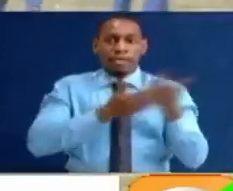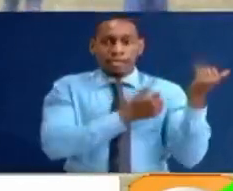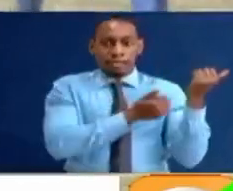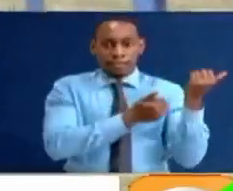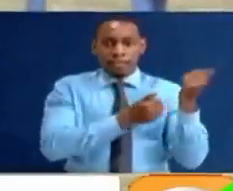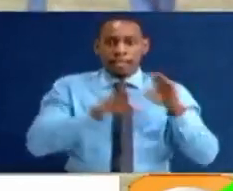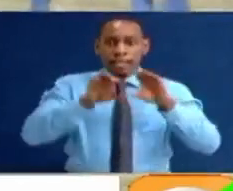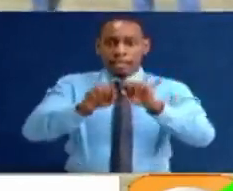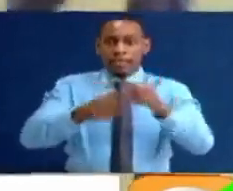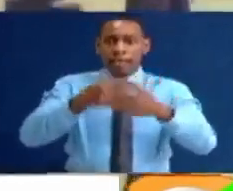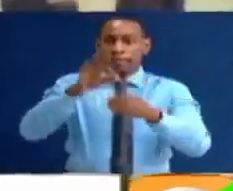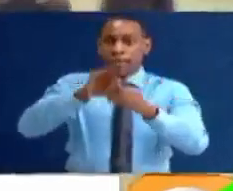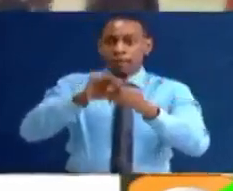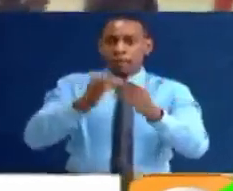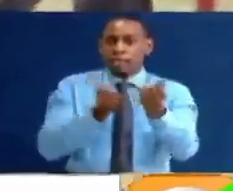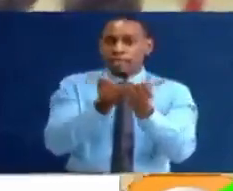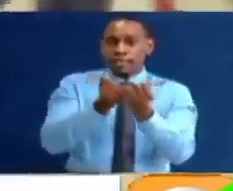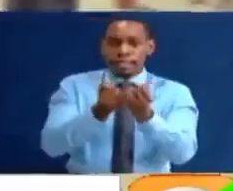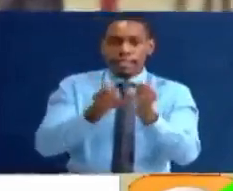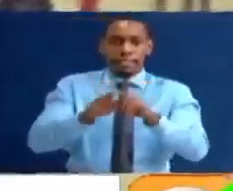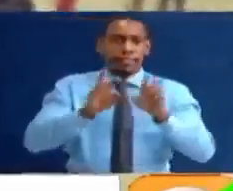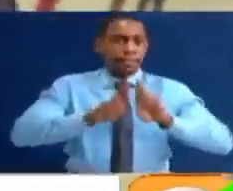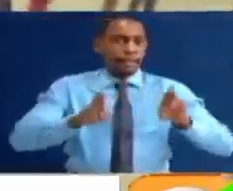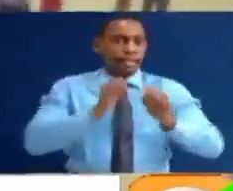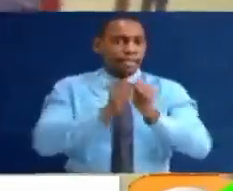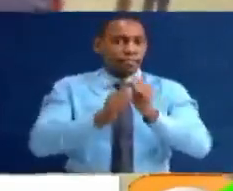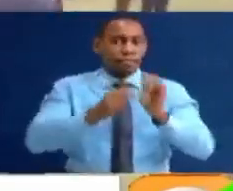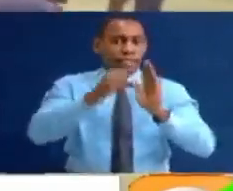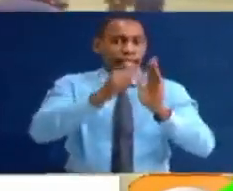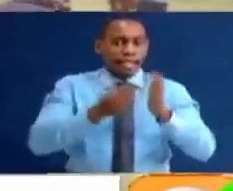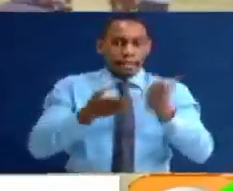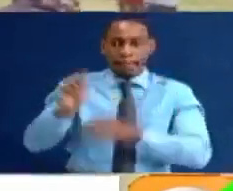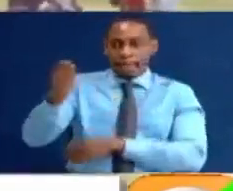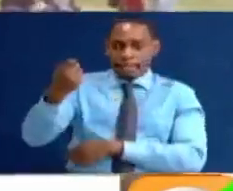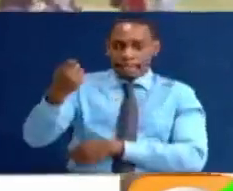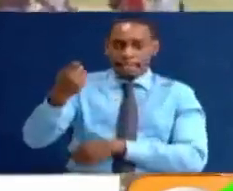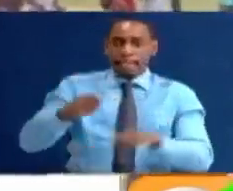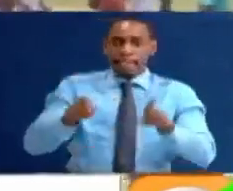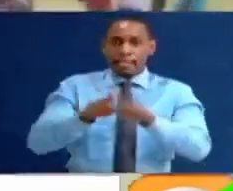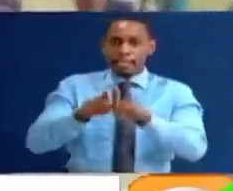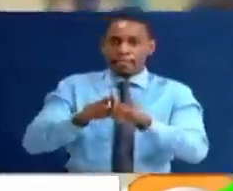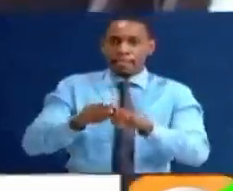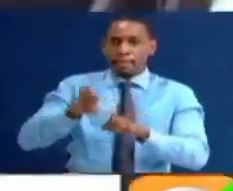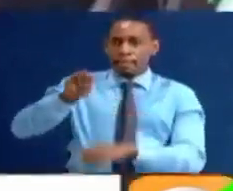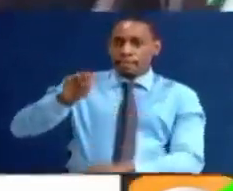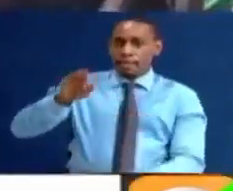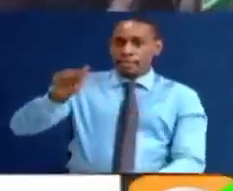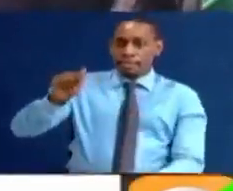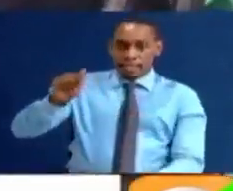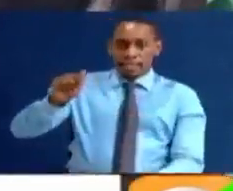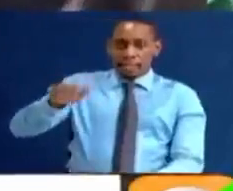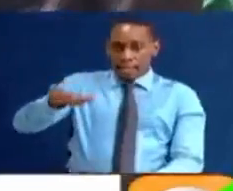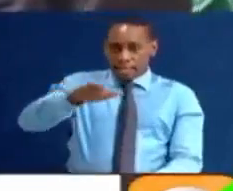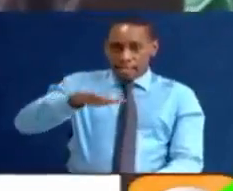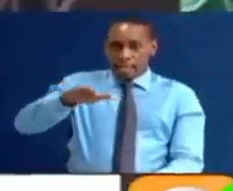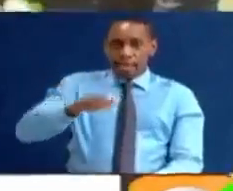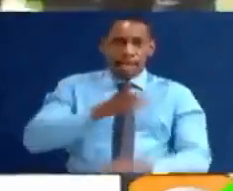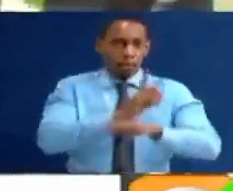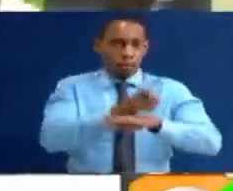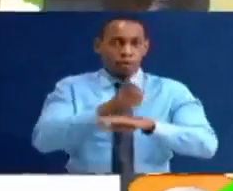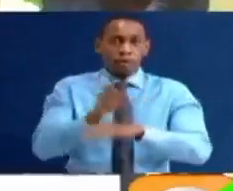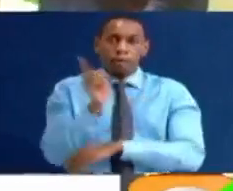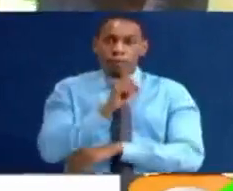kura siku ya Jumamosi nafasi nzuri kujitayarisha kwa michezo ya ligi nchini, huku mwakilishi wa wadi wa Mata Kamadi Chanzu